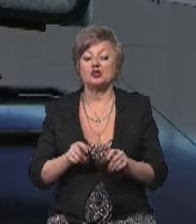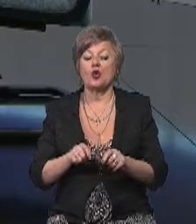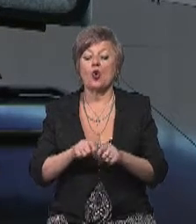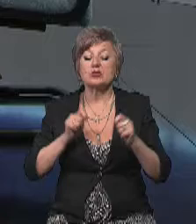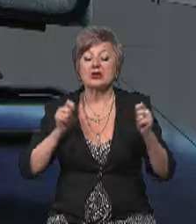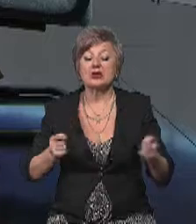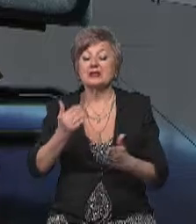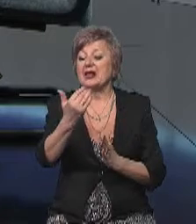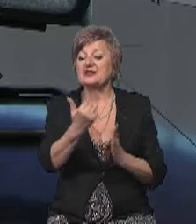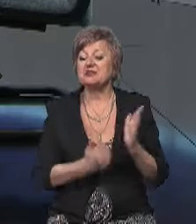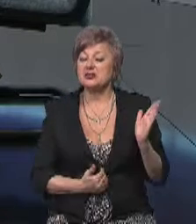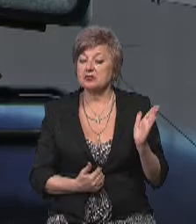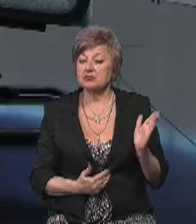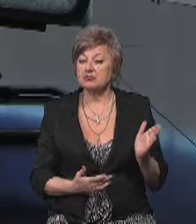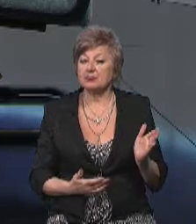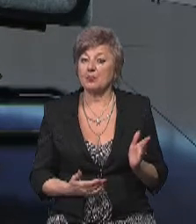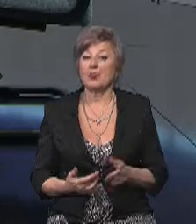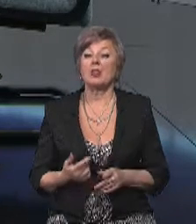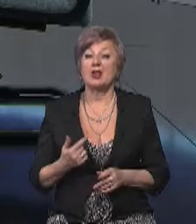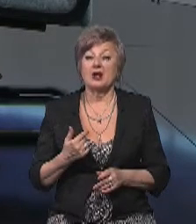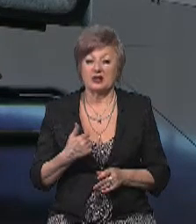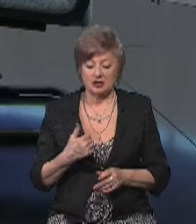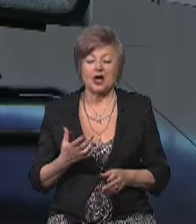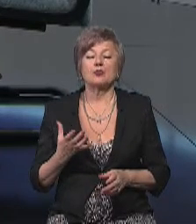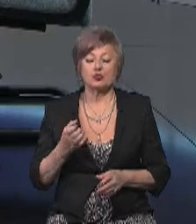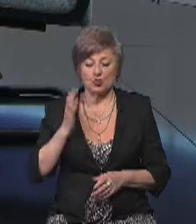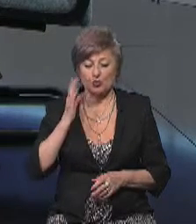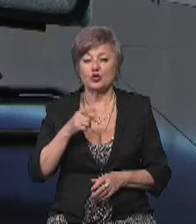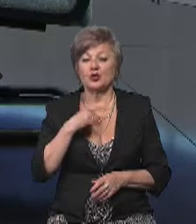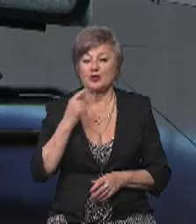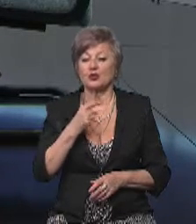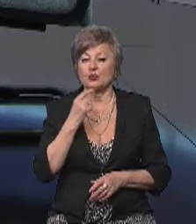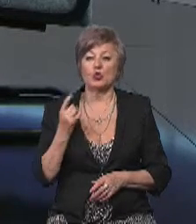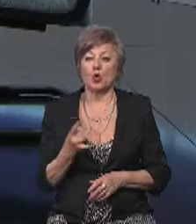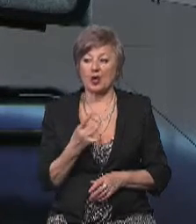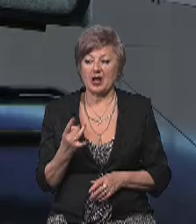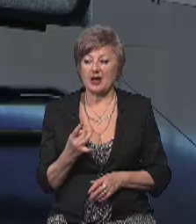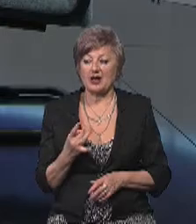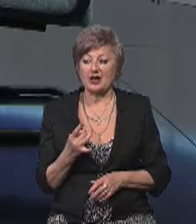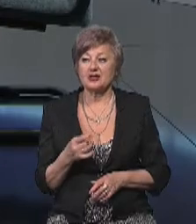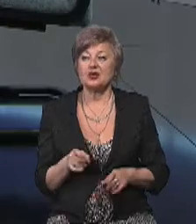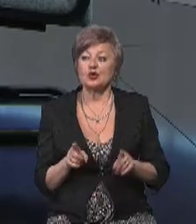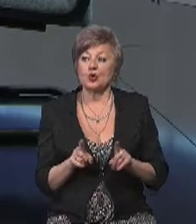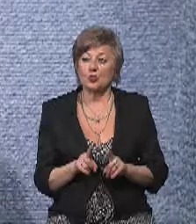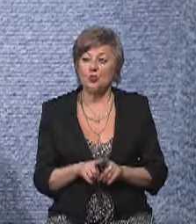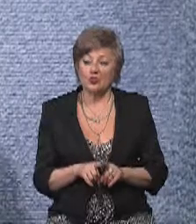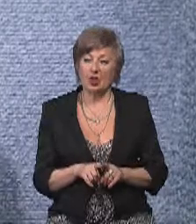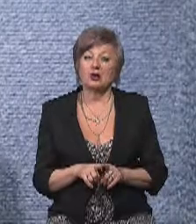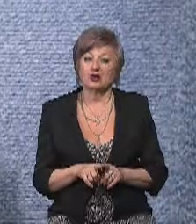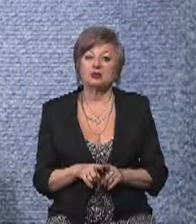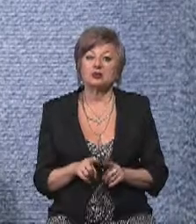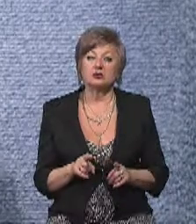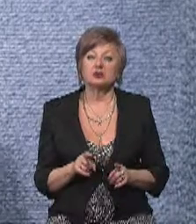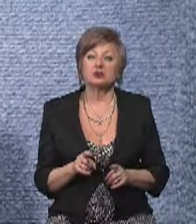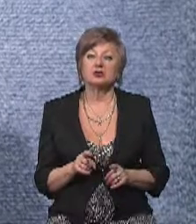всі розуміють. Я думаю, що нам ще доведеться про це говорити багато разів, принаймні дуже хочеться, щоб саме так і рухалась Україна, бо це